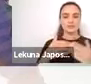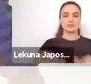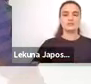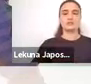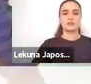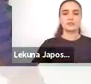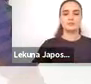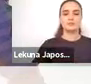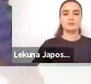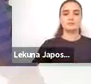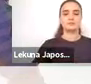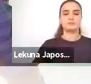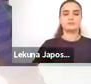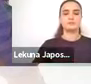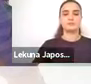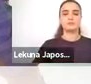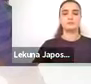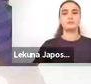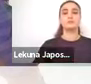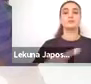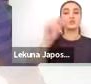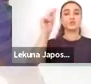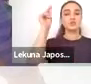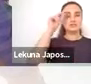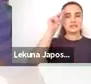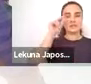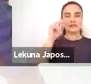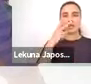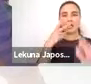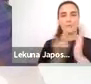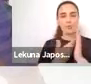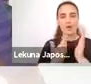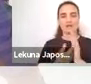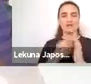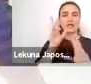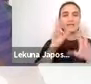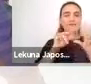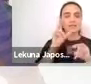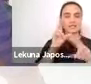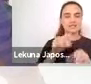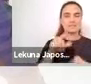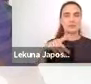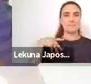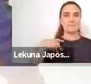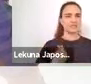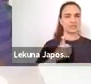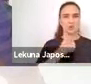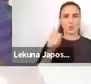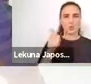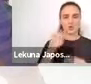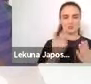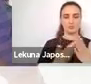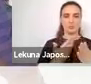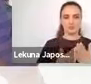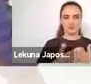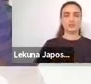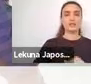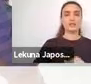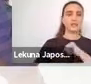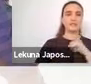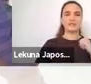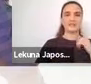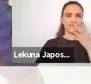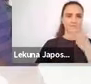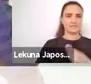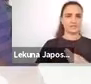ემოციები, როგორც უკვე აღნიშნეს, შესწავლა, გამოხატვა, გათვალისწინება, მეწინა როგორ გამოვხატო და თვითდისციპლინის